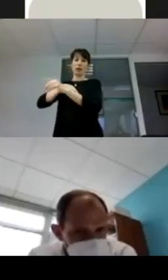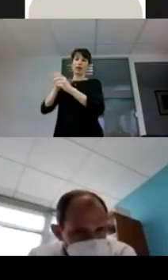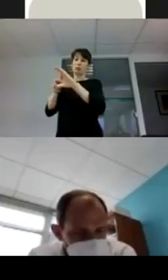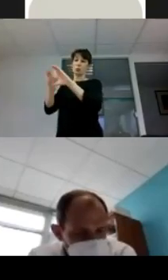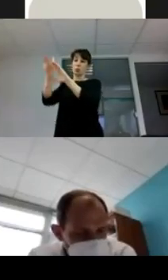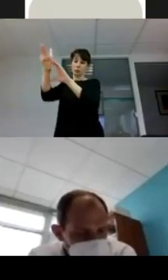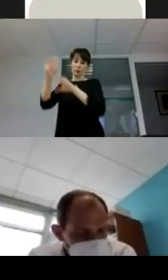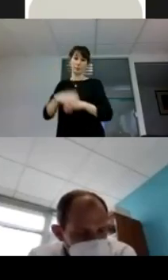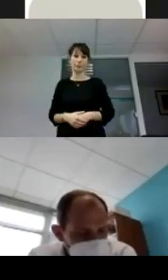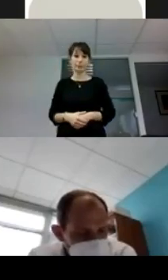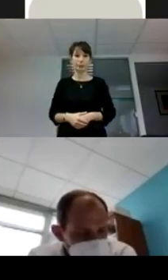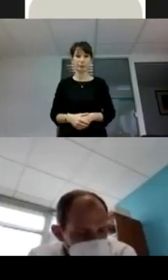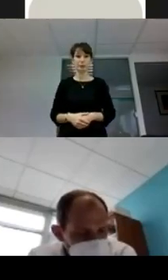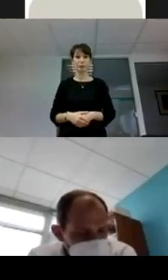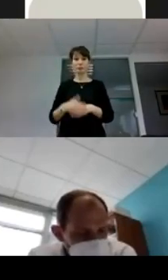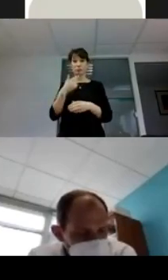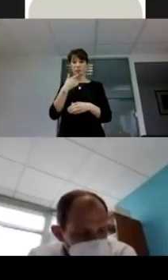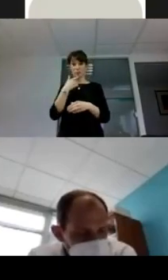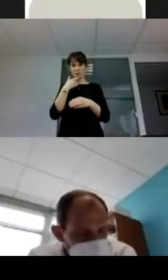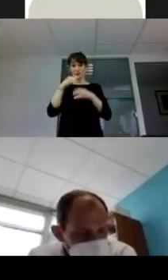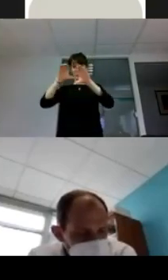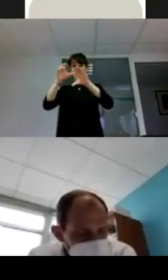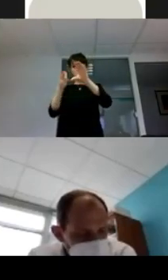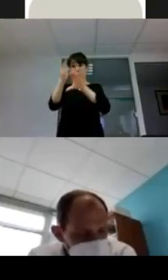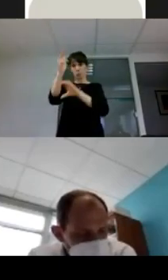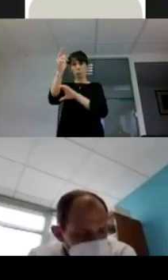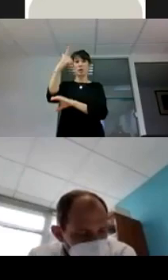se font dépister par la coloscopie.